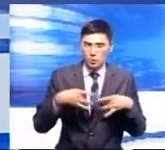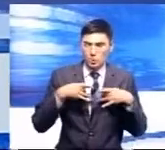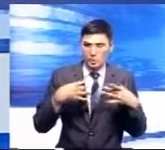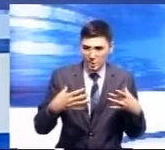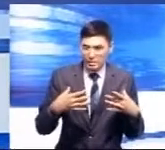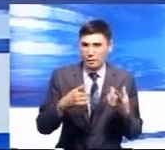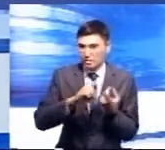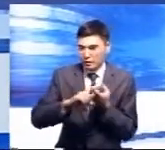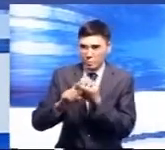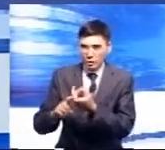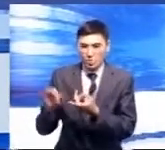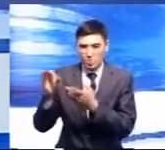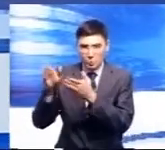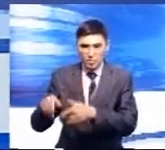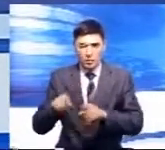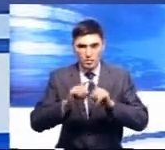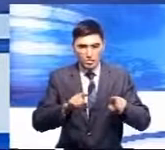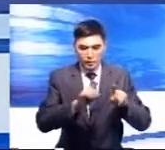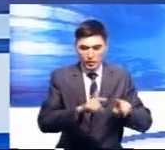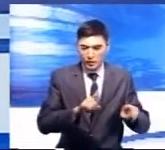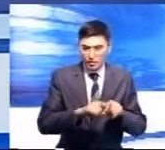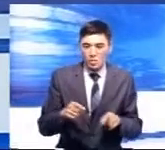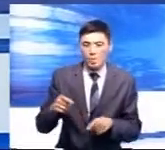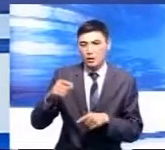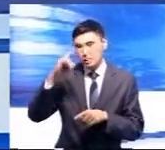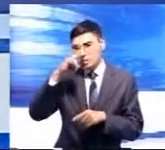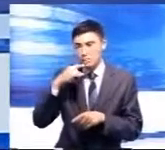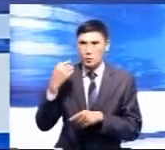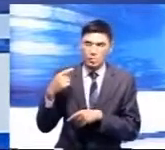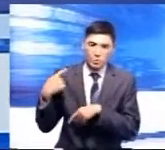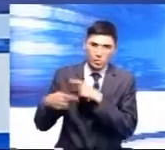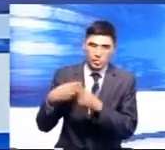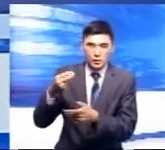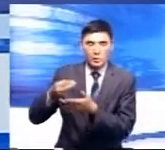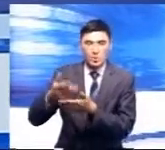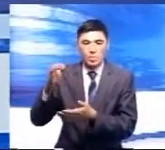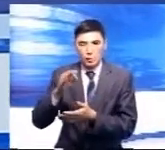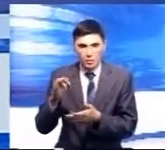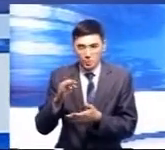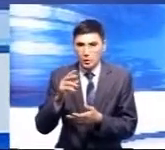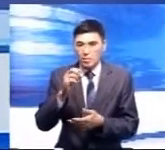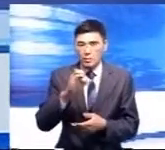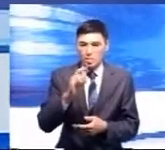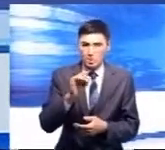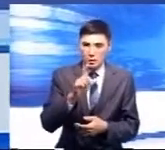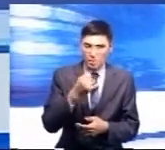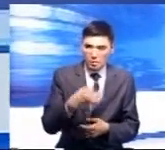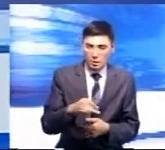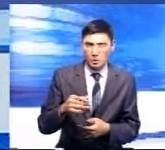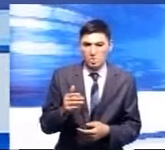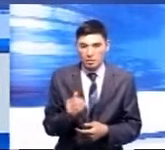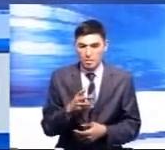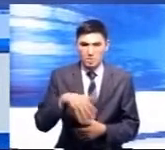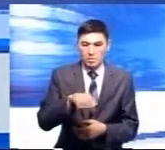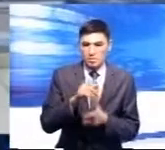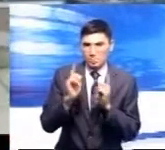мероприятия, проведенные в рамках сохранения духовно-нравственных ценностей казахского народа, прошли при поддержке руководства Бескарагайского района и местных